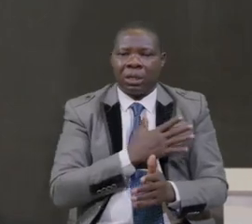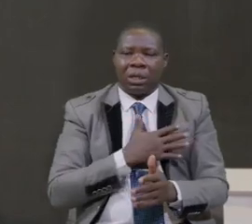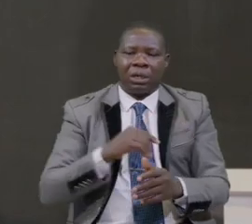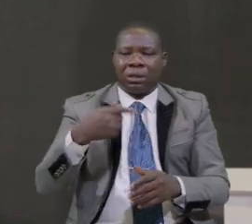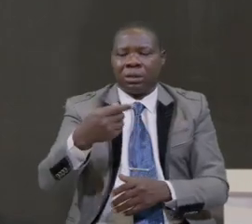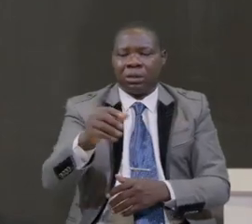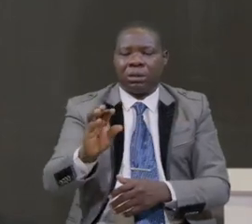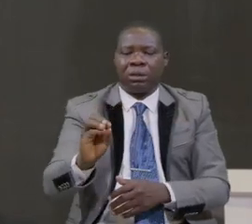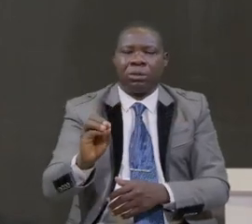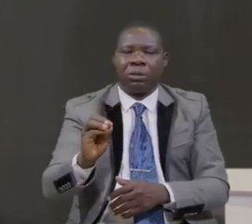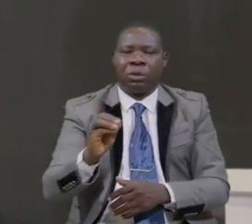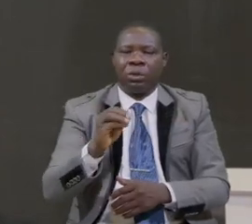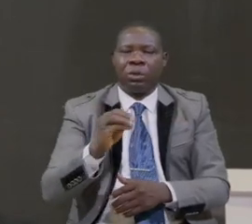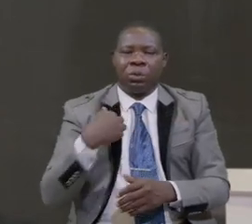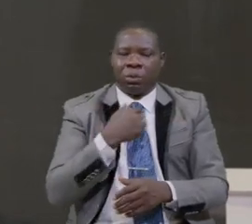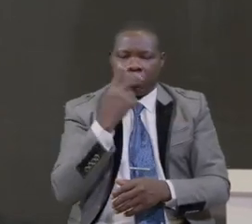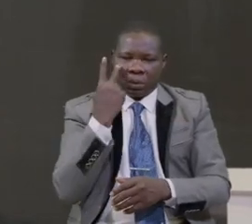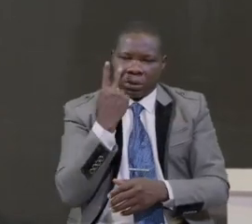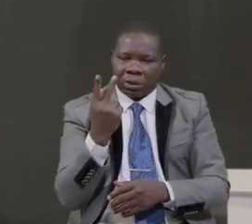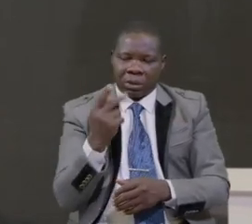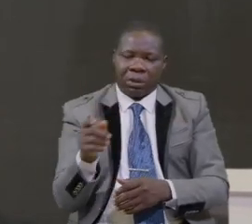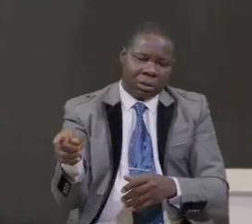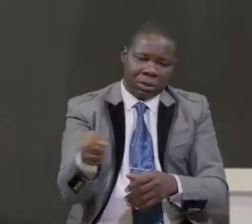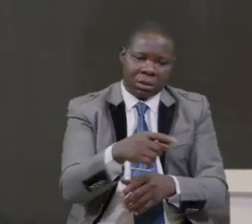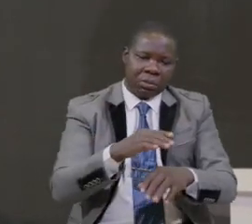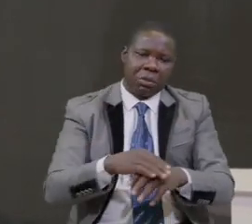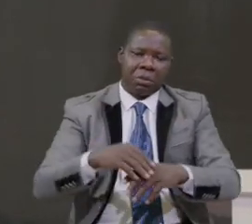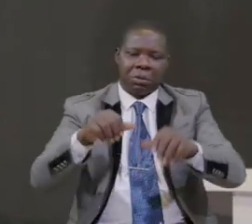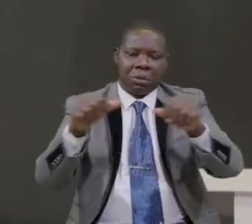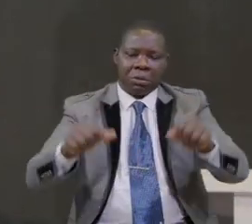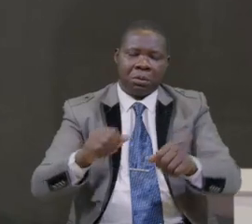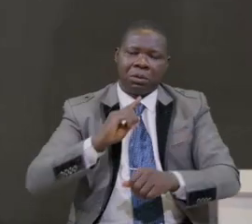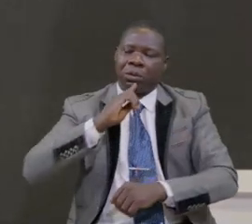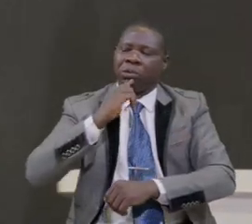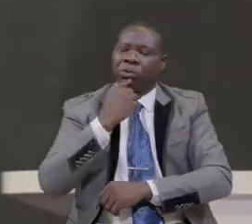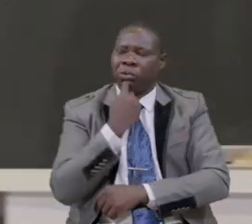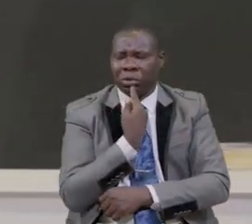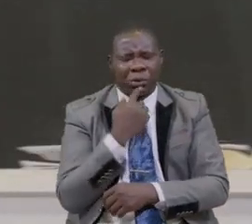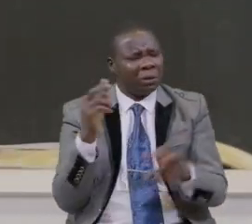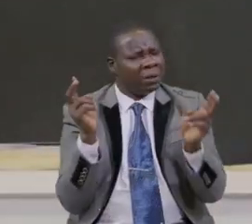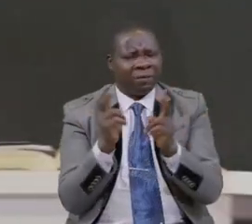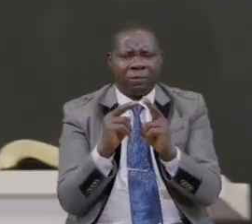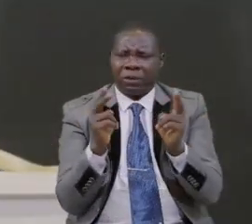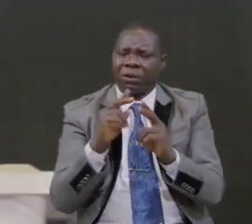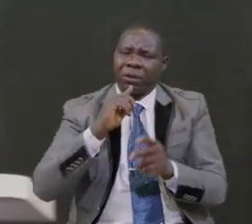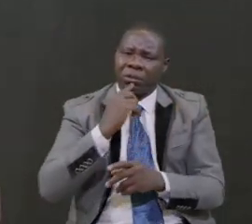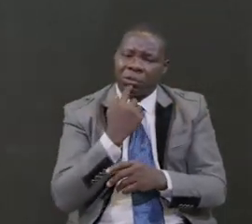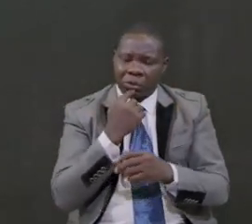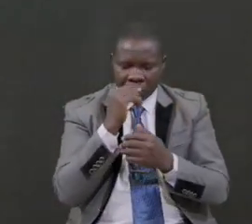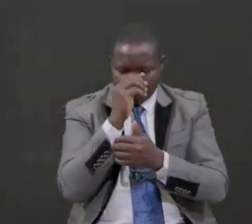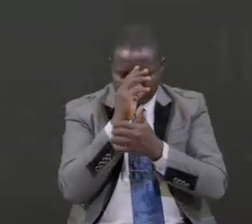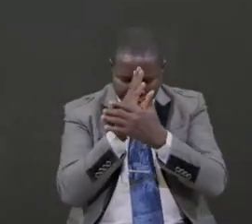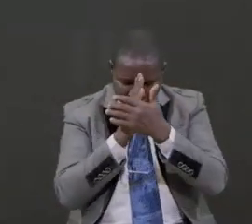surintendants. Nous les voyons au pupitre. Ils sont sérieux, très sérieux. Ils sont sobres, très